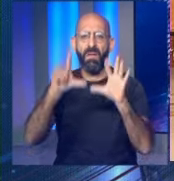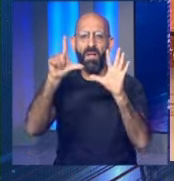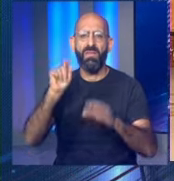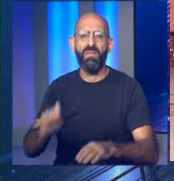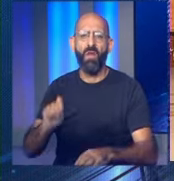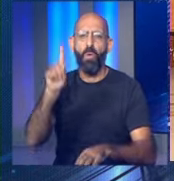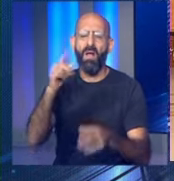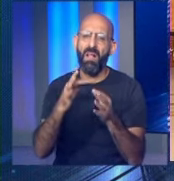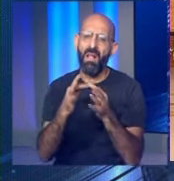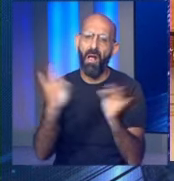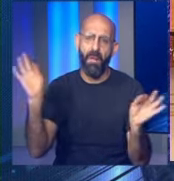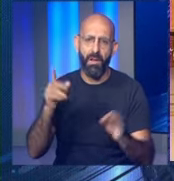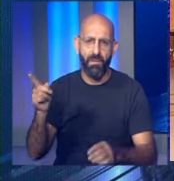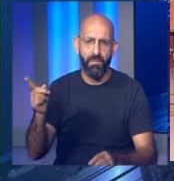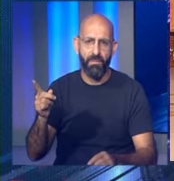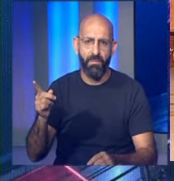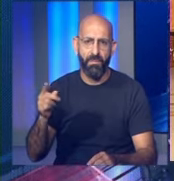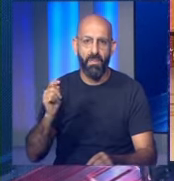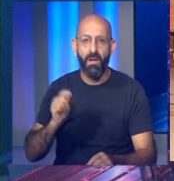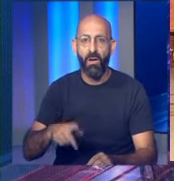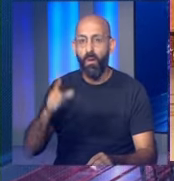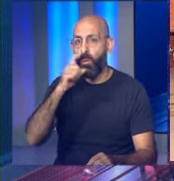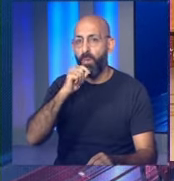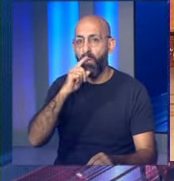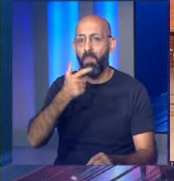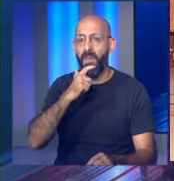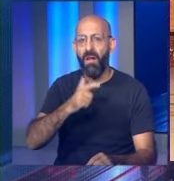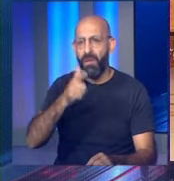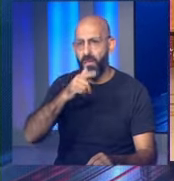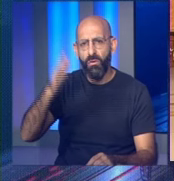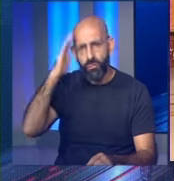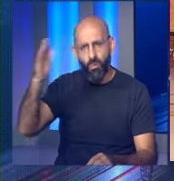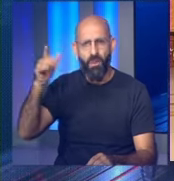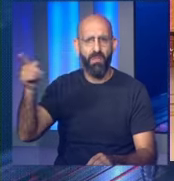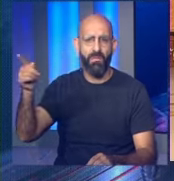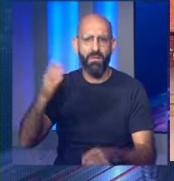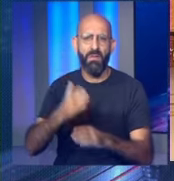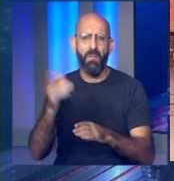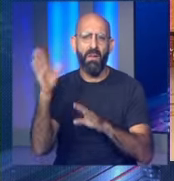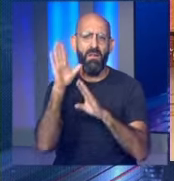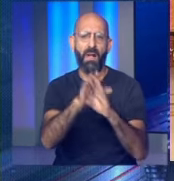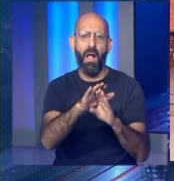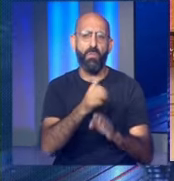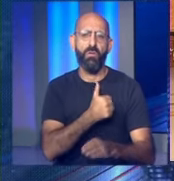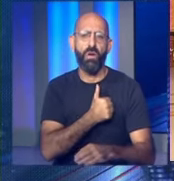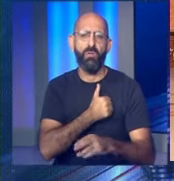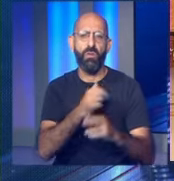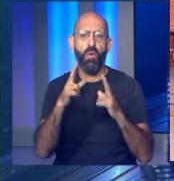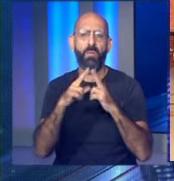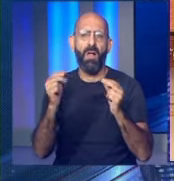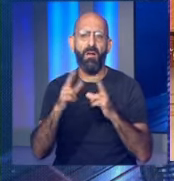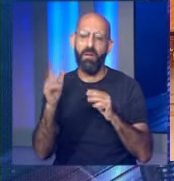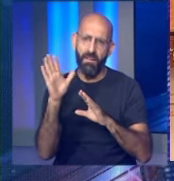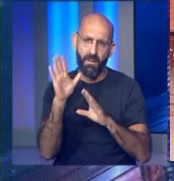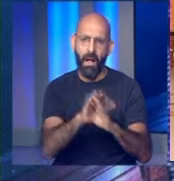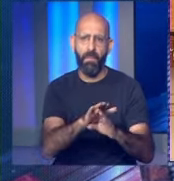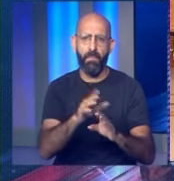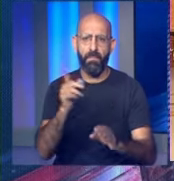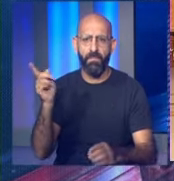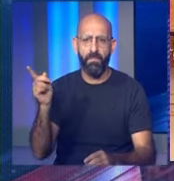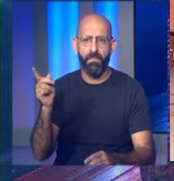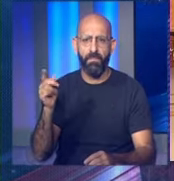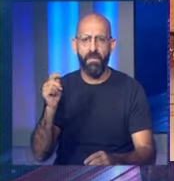الدولية للتوصل إلى حل دبلوماسي لتطبيق القرار 1701 كاملا، وشكر بريطانيا على